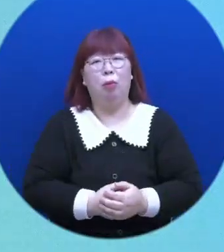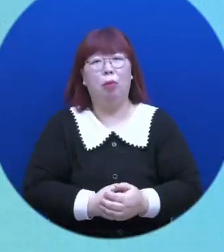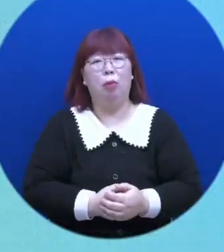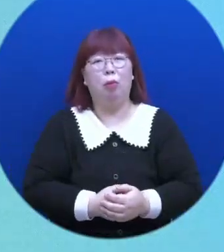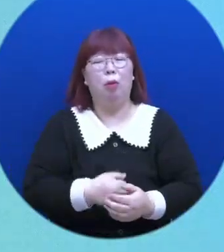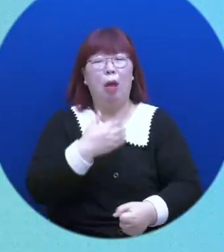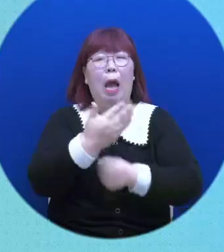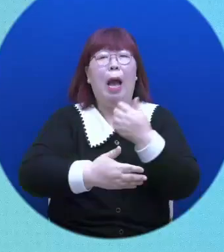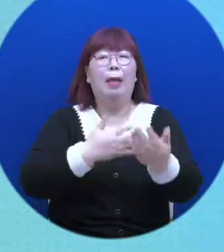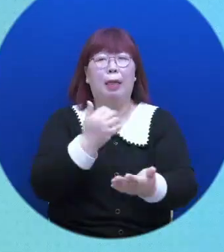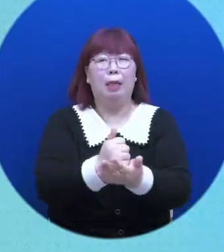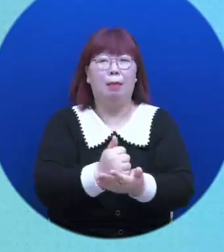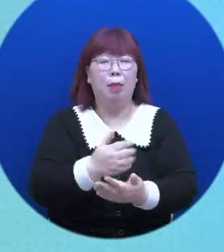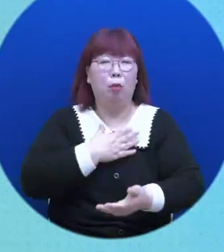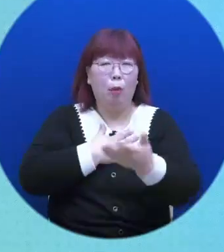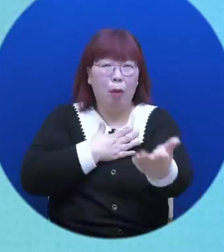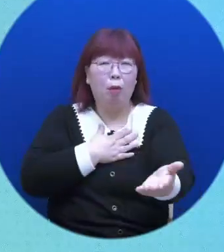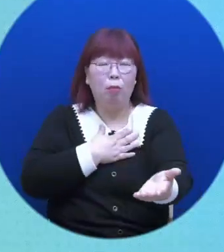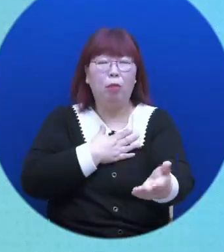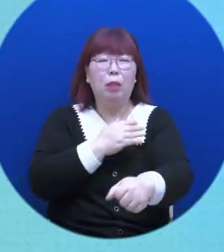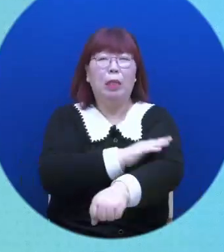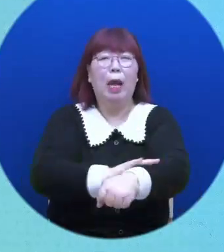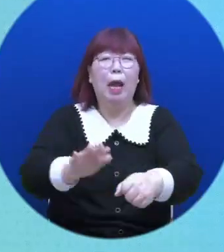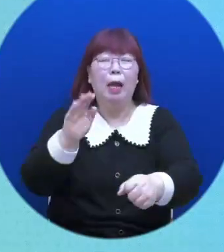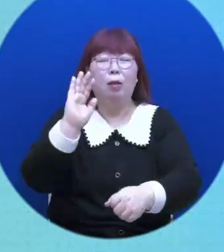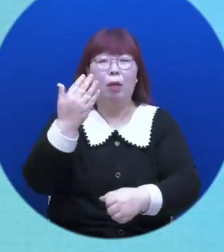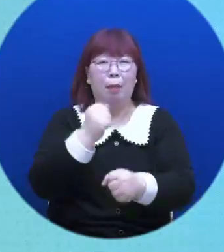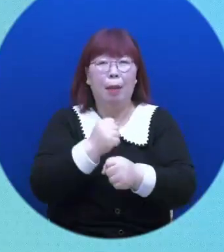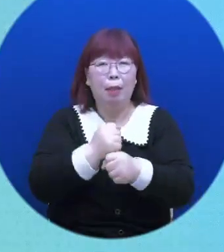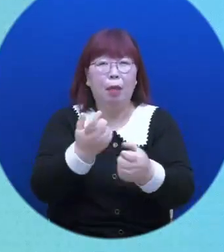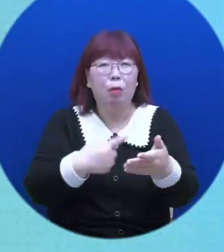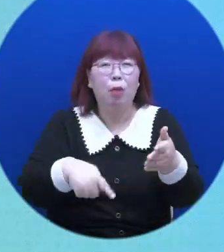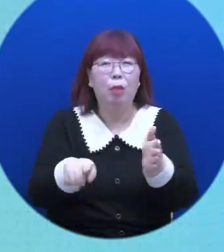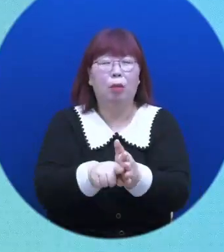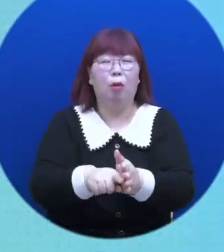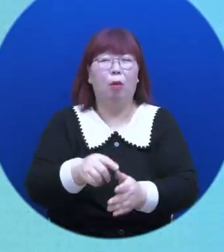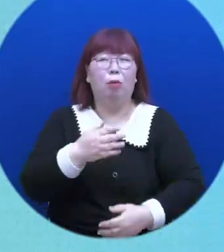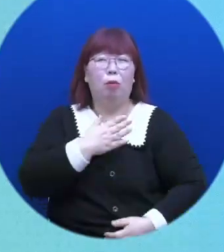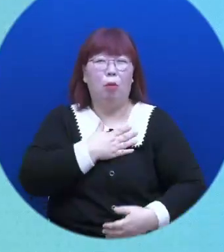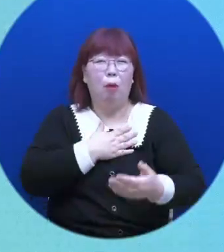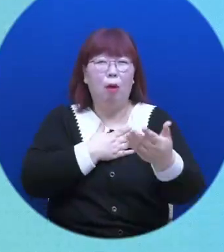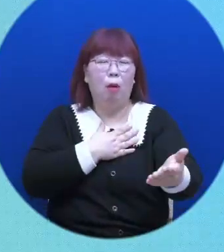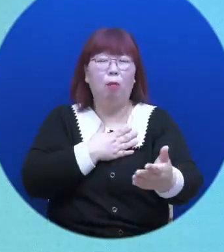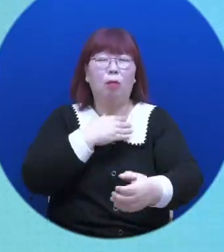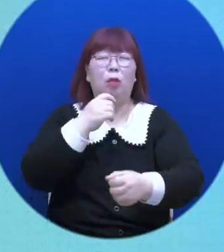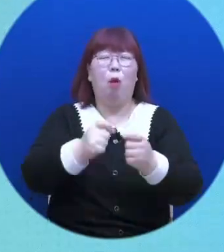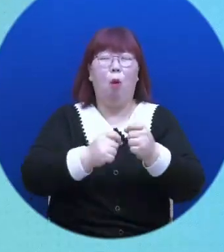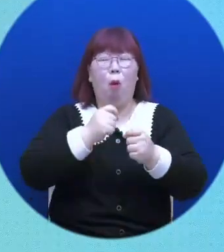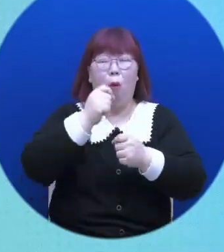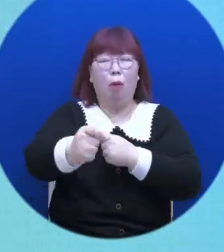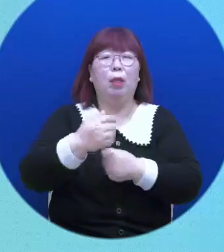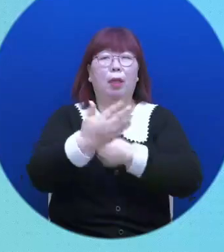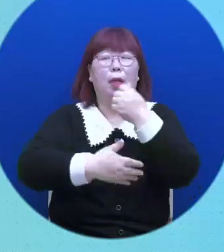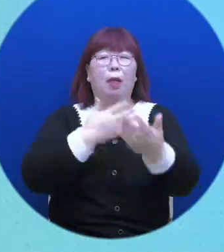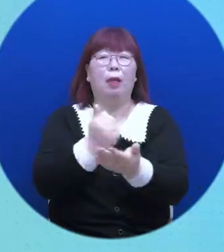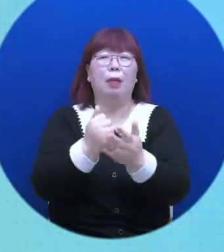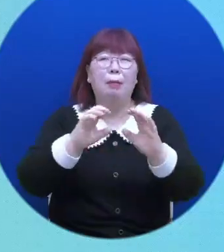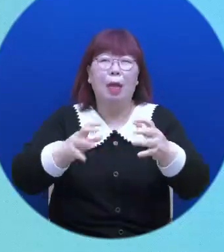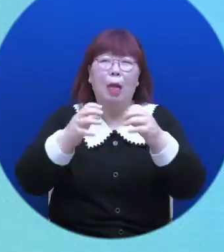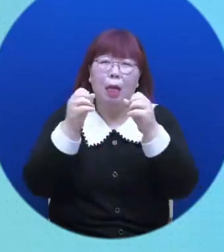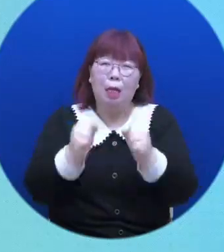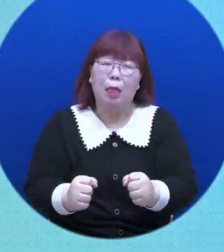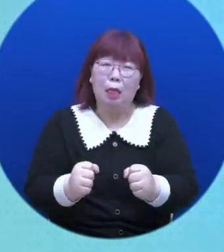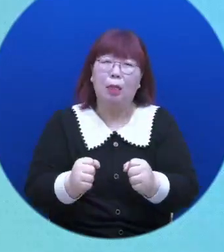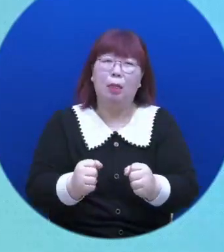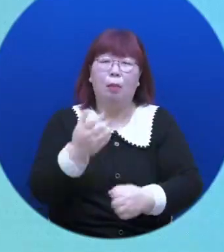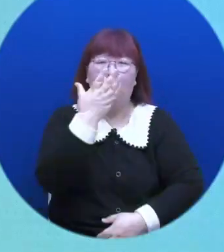하나님이 저와 여러분을 잘 되게 하려고, 저와 여러분을 영원한 천국에서 영생하게 하는 이